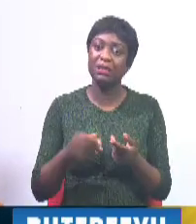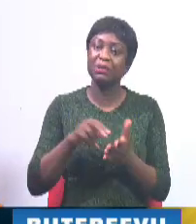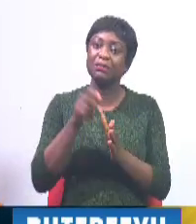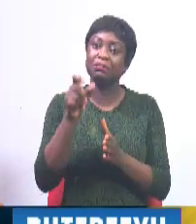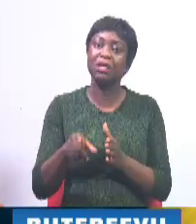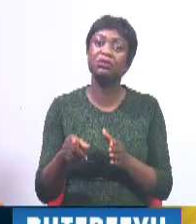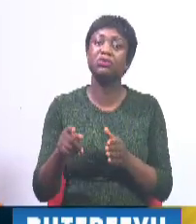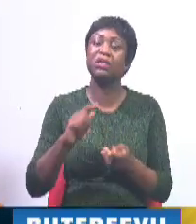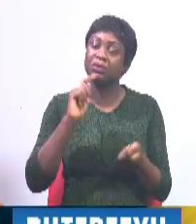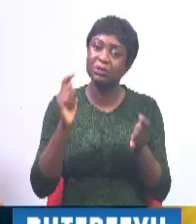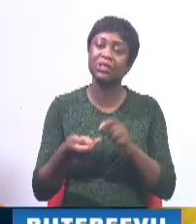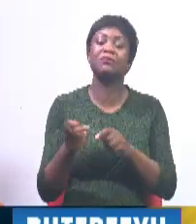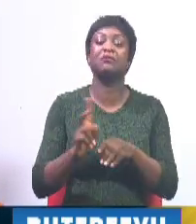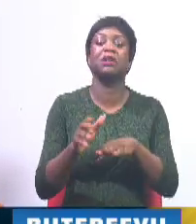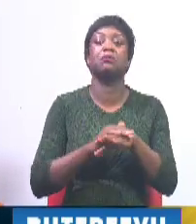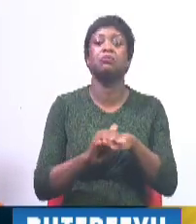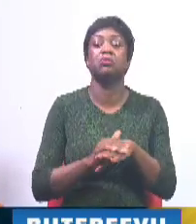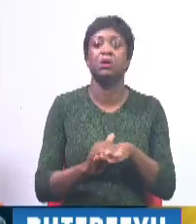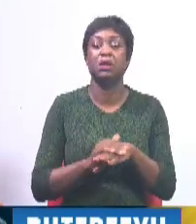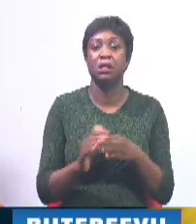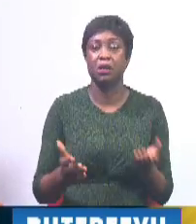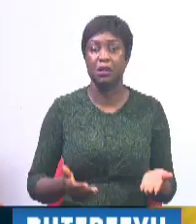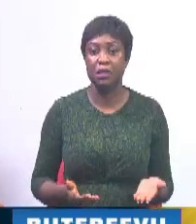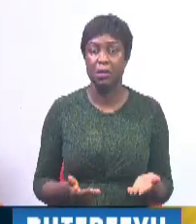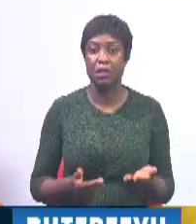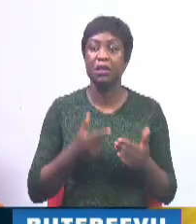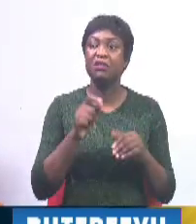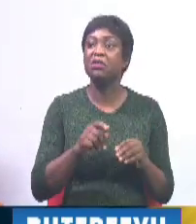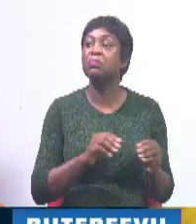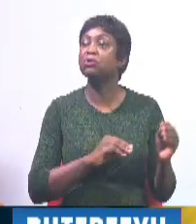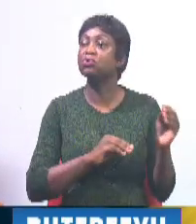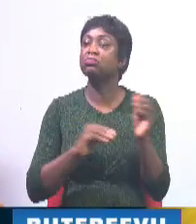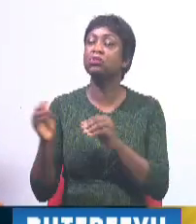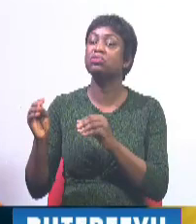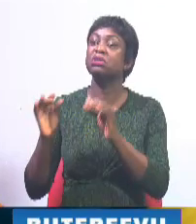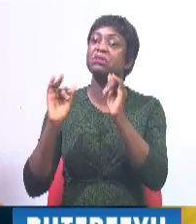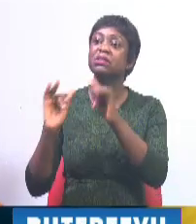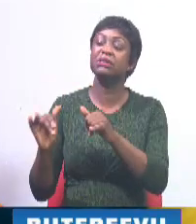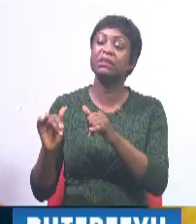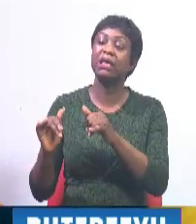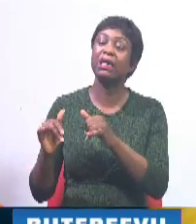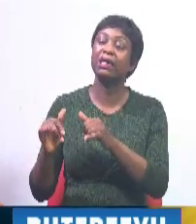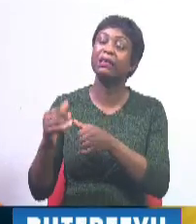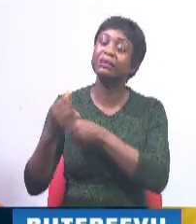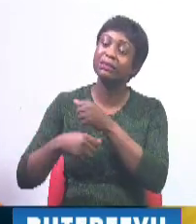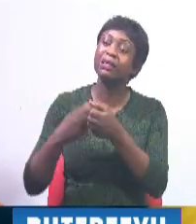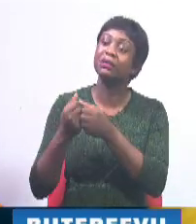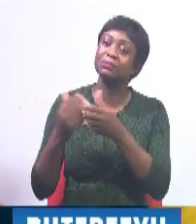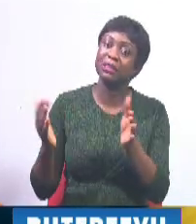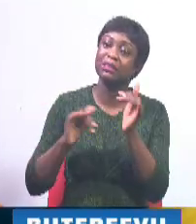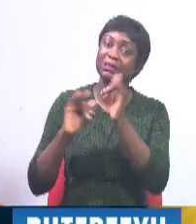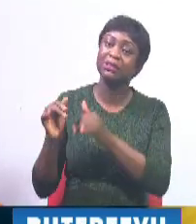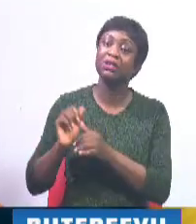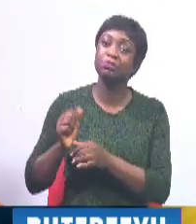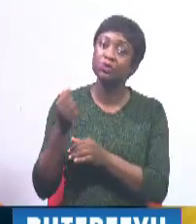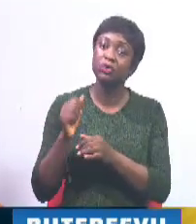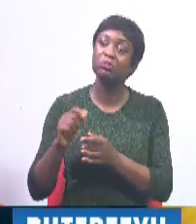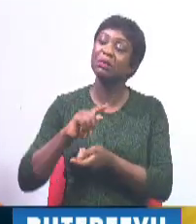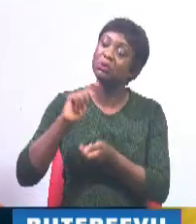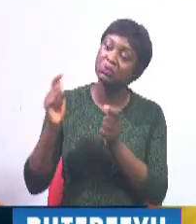kitundu kyalimu bw'abeera e Bunyoro afuuka Munyoro bw'abeera e Kyoli n'afuuka mu Kyoli n'olwekyo obuwangwa bwaffe wano mu